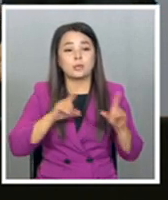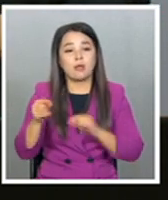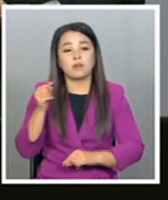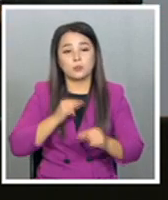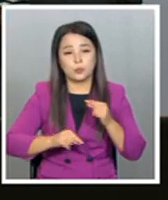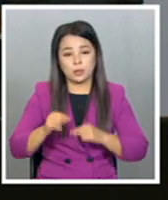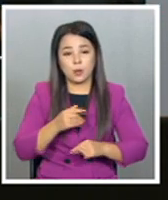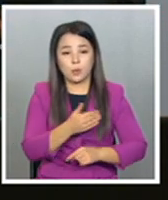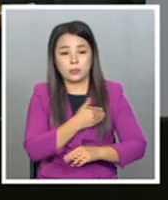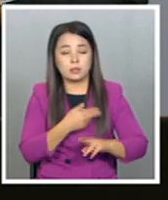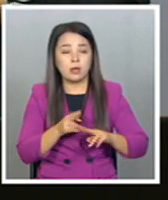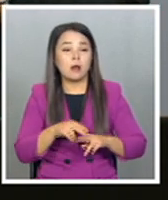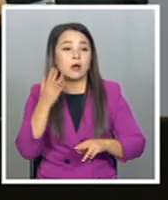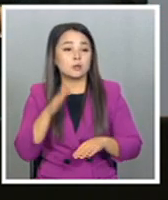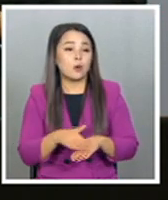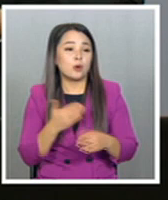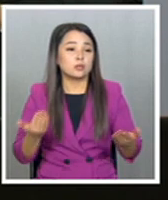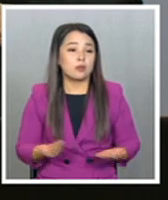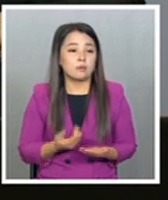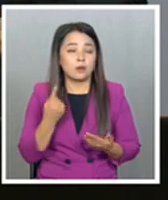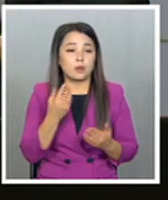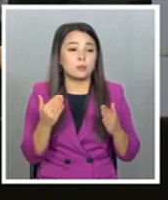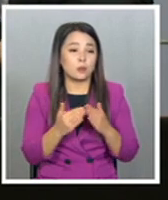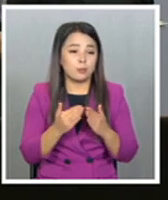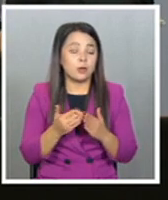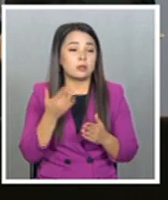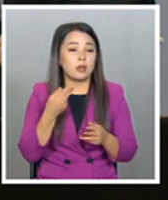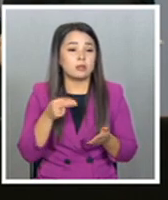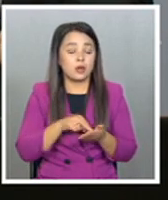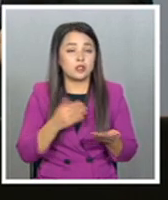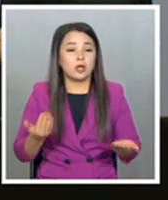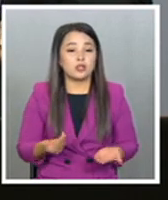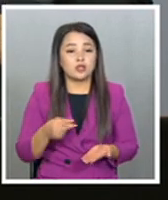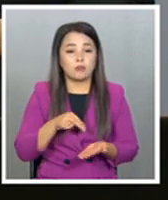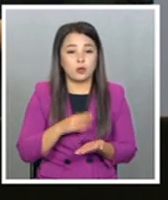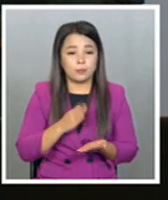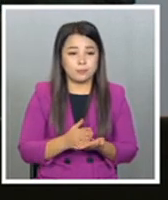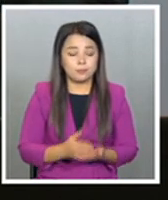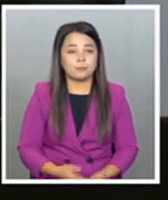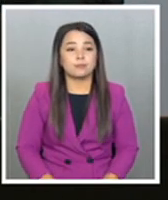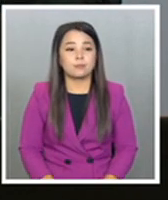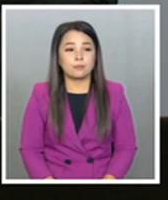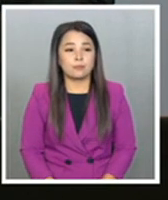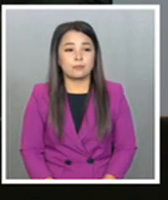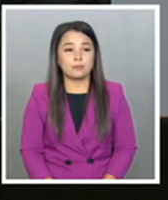вернуться. Когда долго живешь в одном доме, он становится одушевленным.